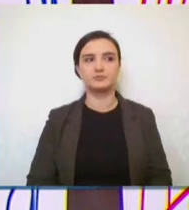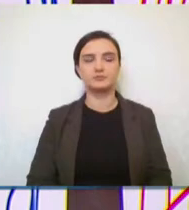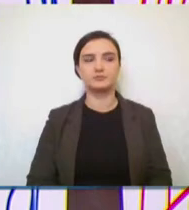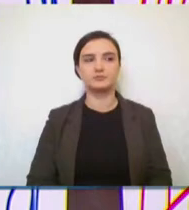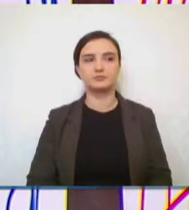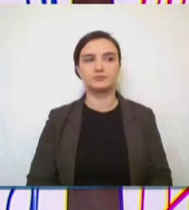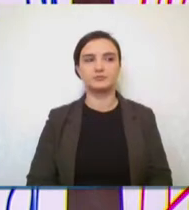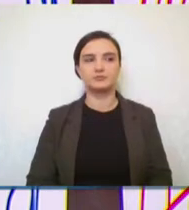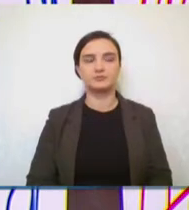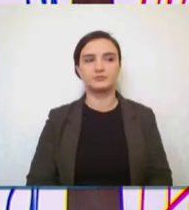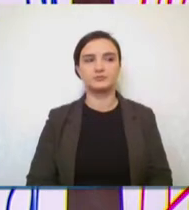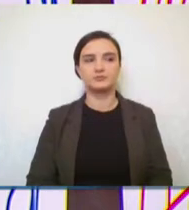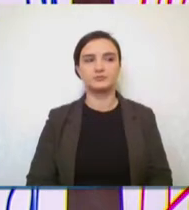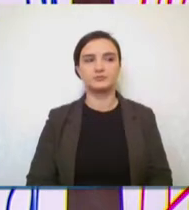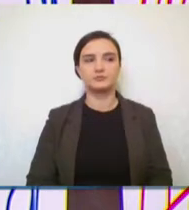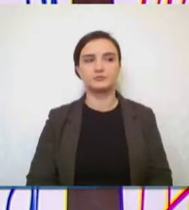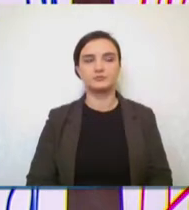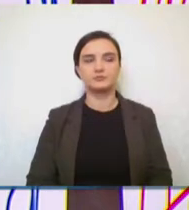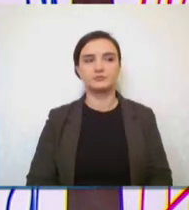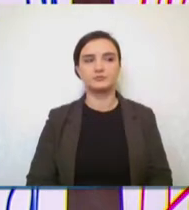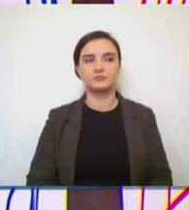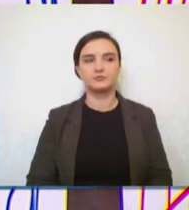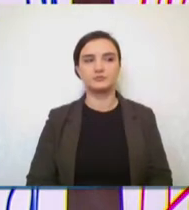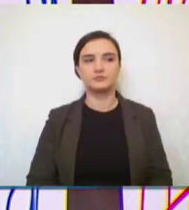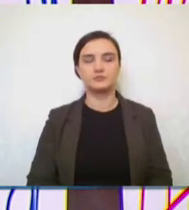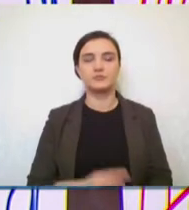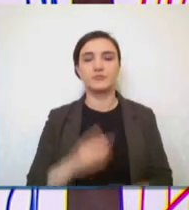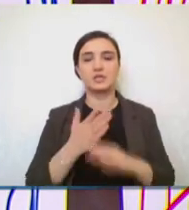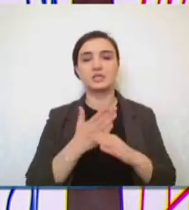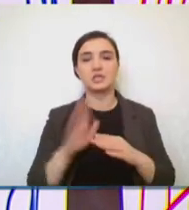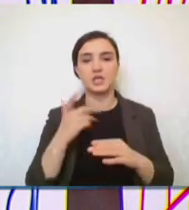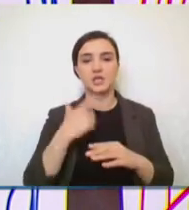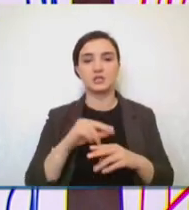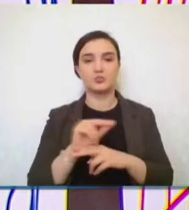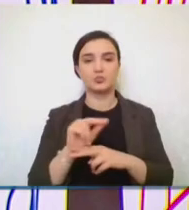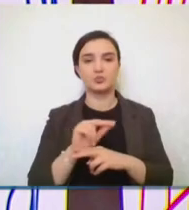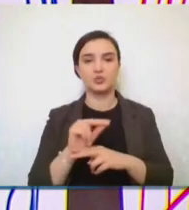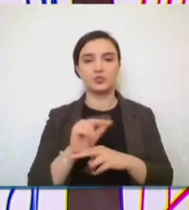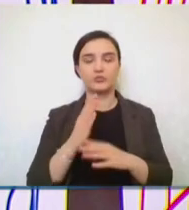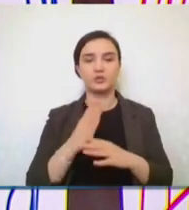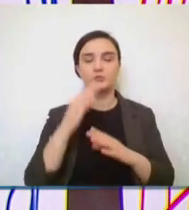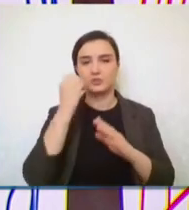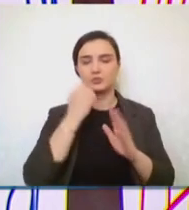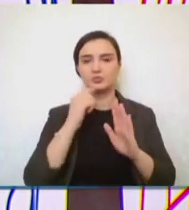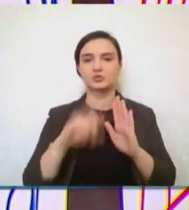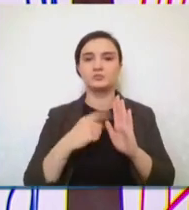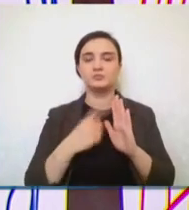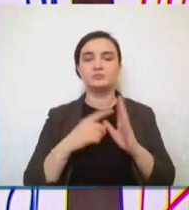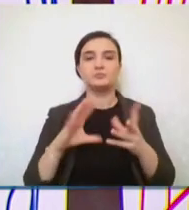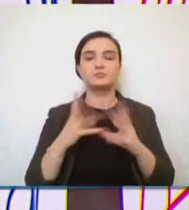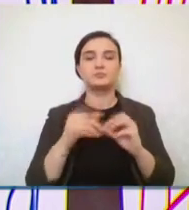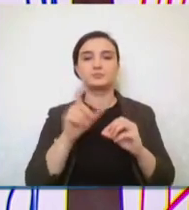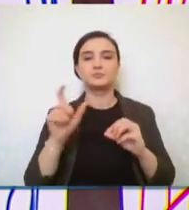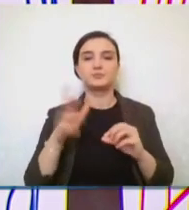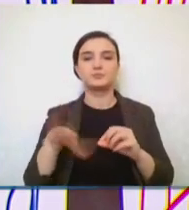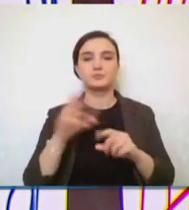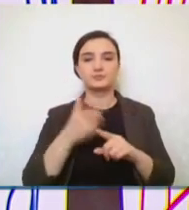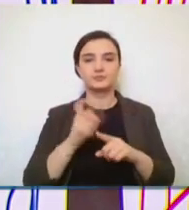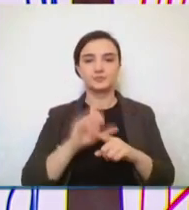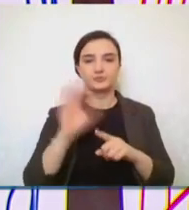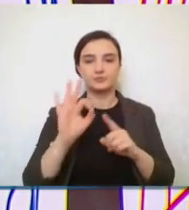ზიანს მისცემს თუ ეს თალკე სამკურნალოა, არ ვიცი. მადლობა შეკითხვისთვის. ფაქტობრივად ადამიანები ძალიან ხშირად სვამენ ასეთ